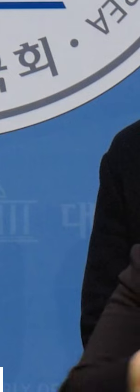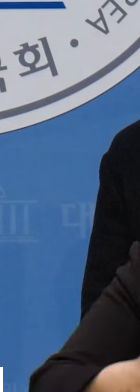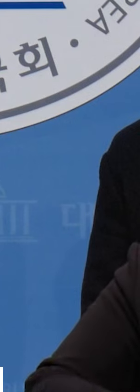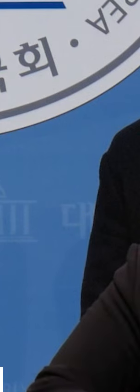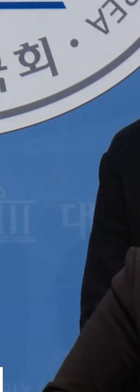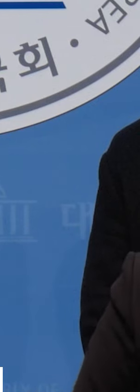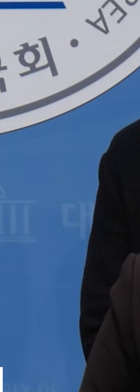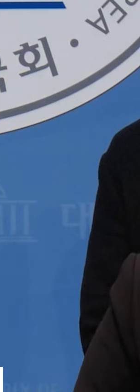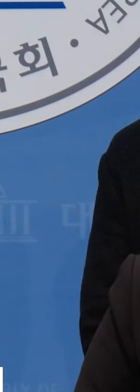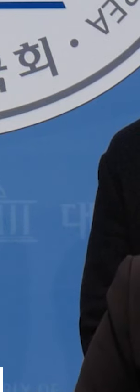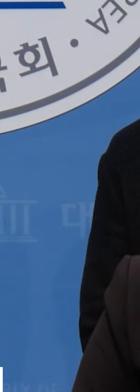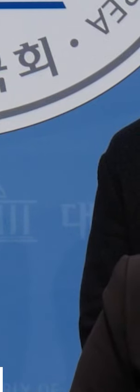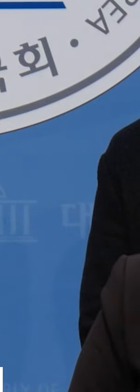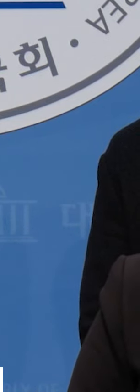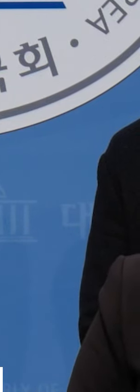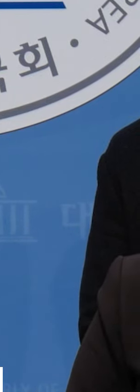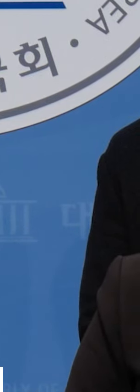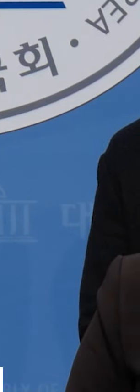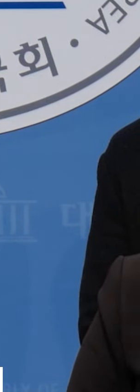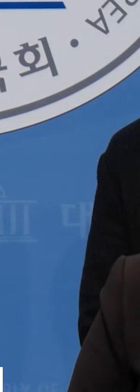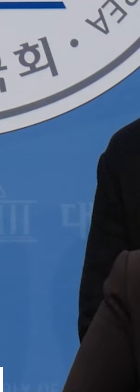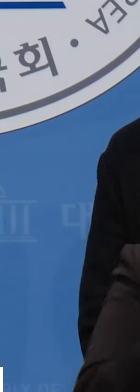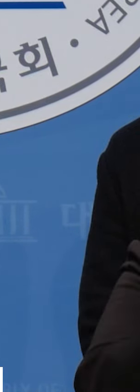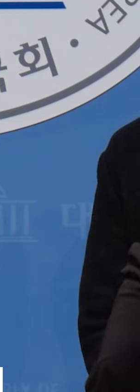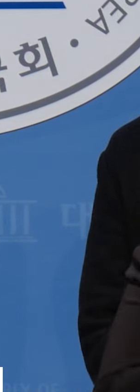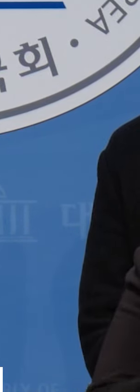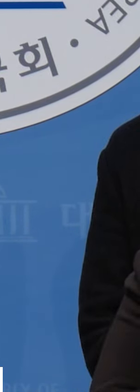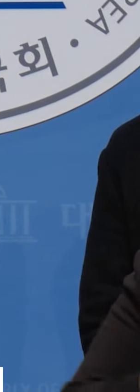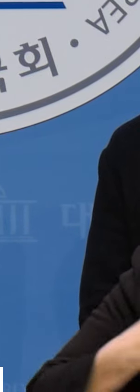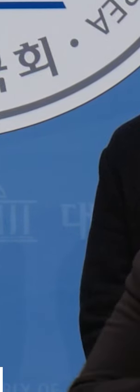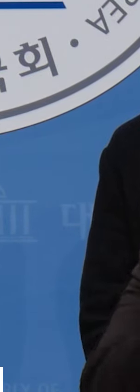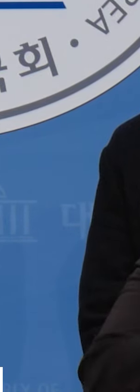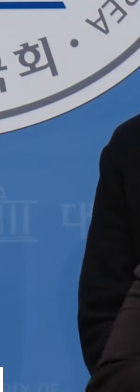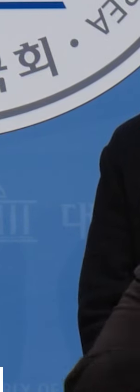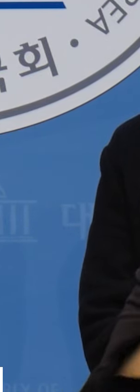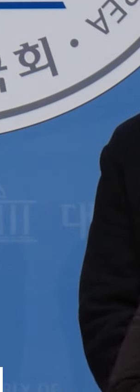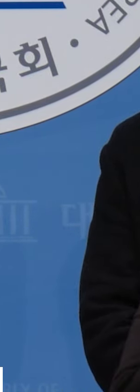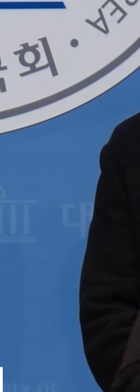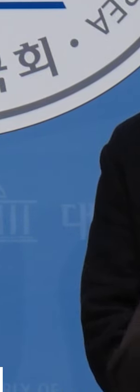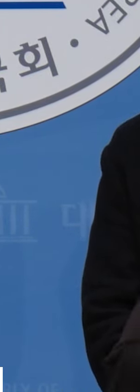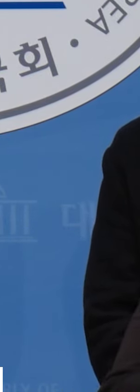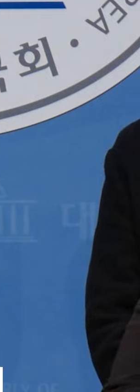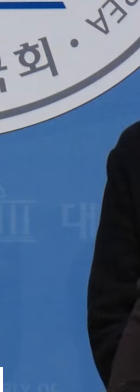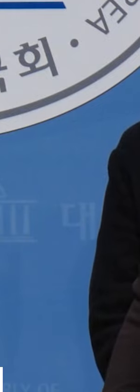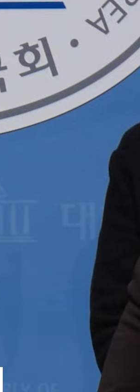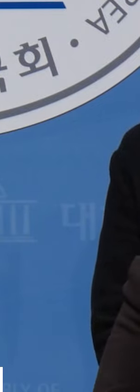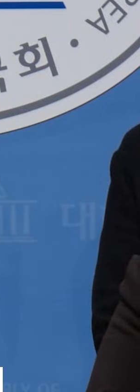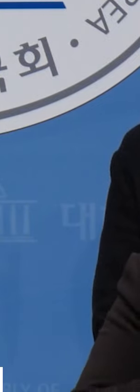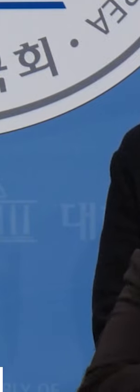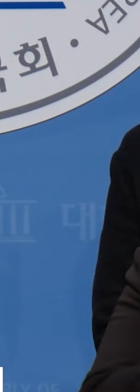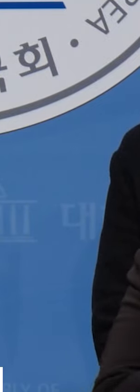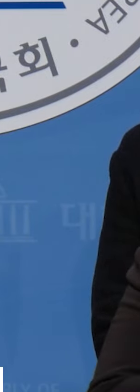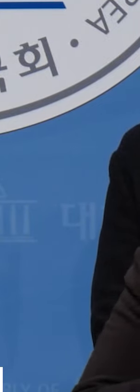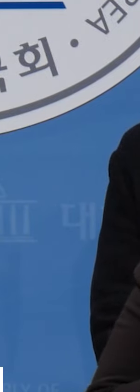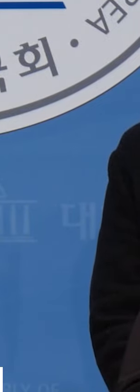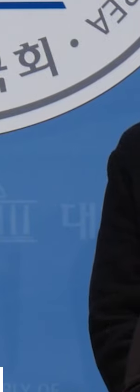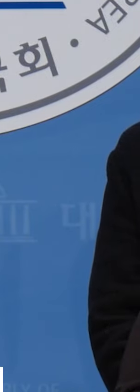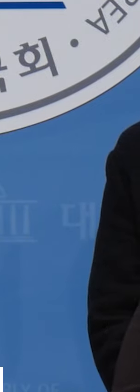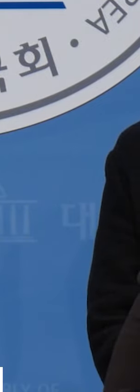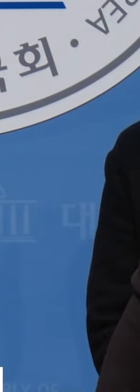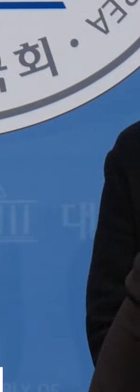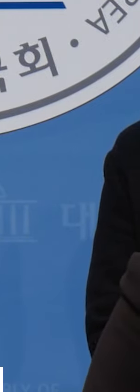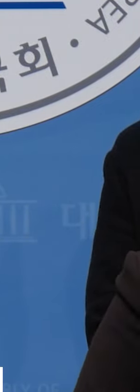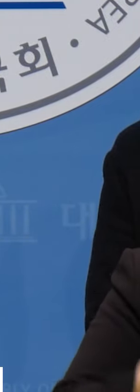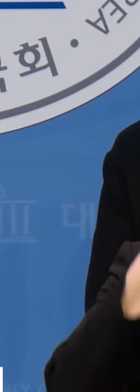것입니다. 개헌과 부정선거로 민주주의를 짓밟은 대통령을 미화하는 것은 공론화의 과정이 아니라